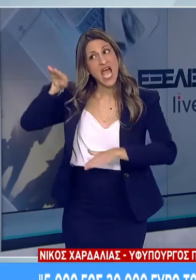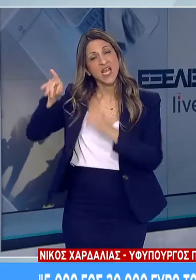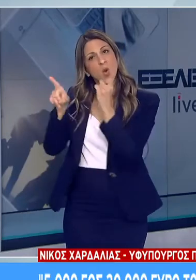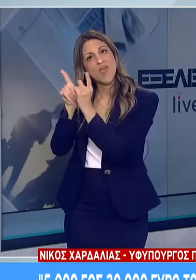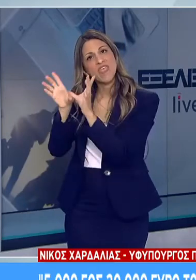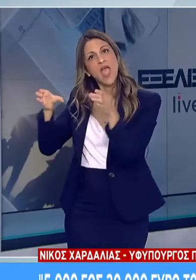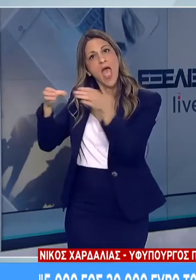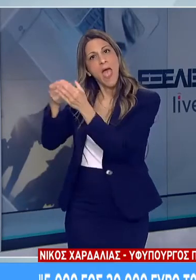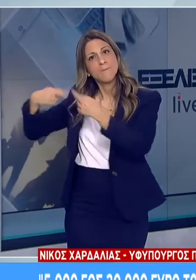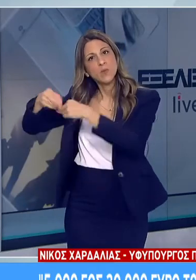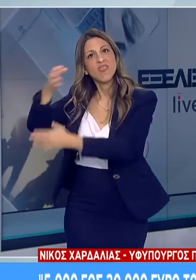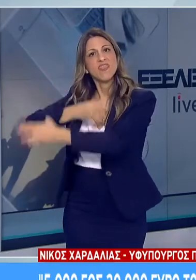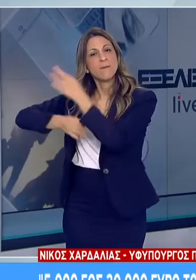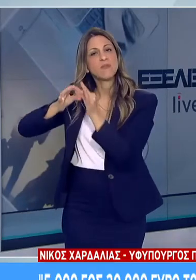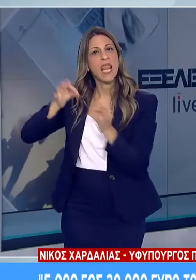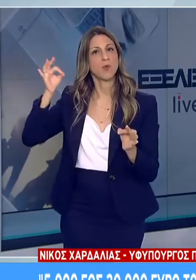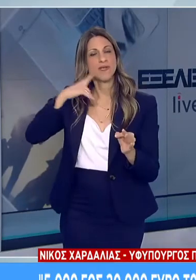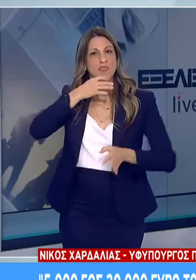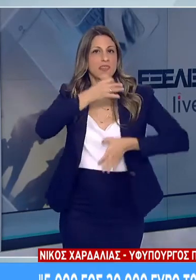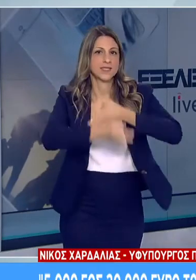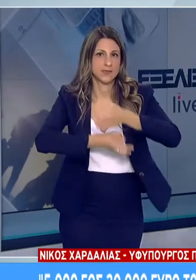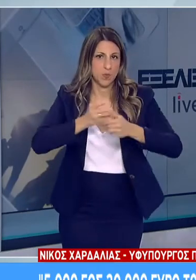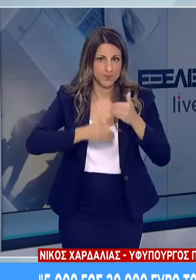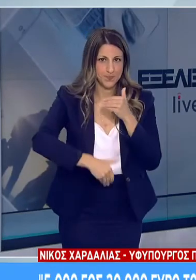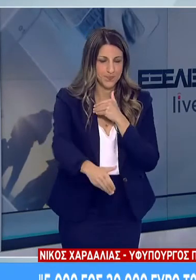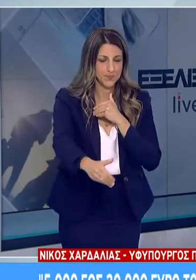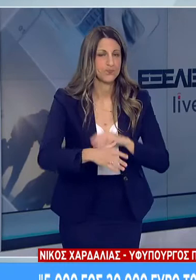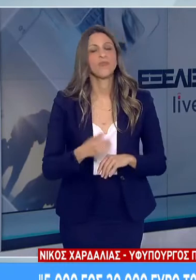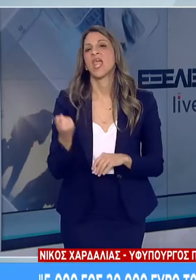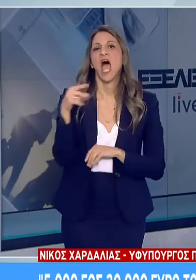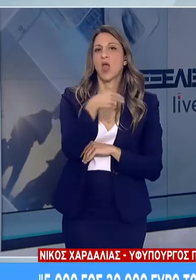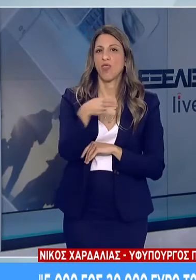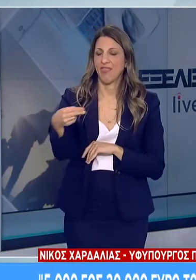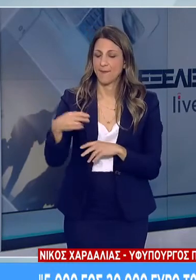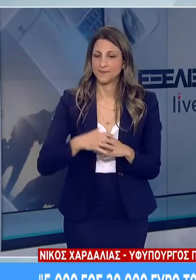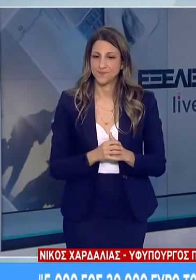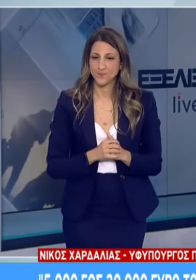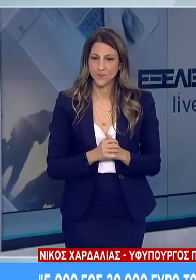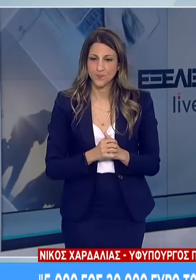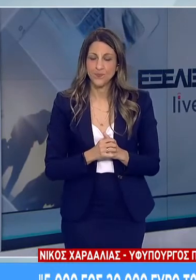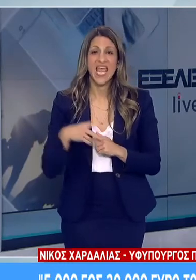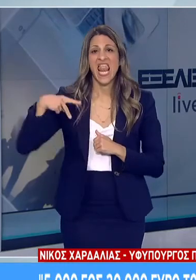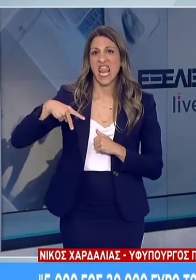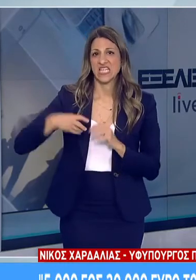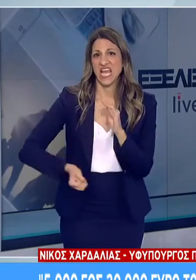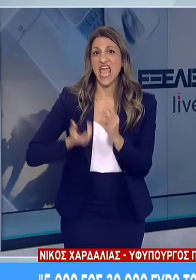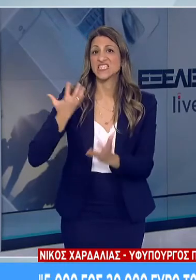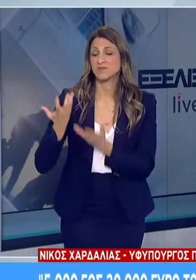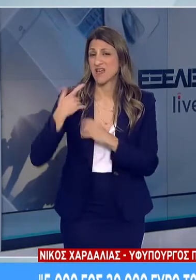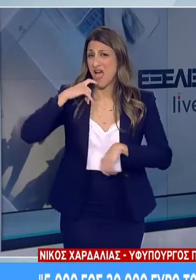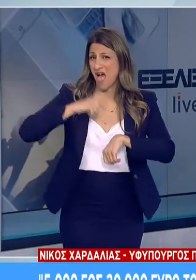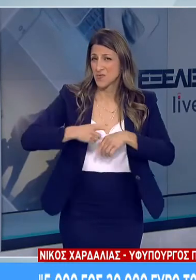Υγειονομική Επιτροπή. Σχετικά με τα επιχειρησιακά ζητήματα, θα ήθελα να σας ενημερώσω ότι στην Νέα Σμύρνη Λάρισας είναι σε